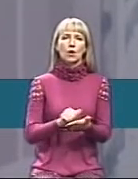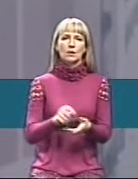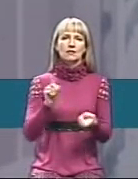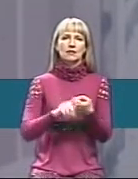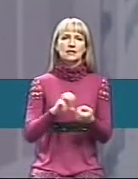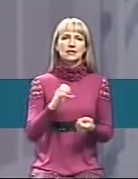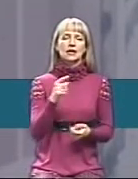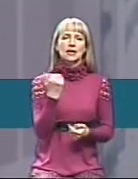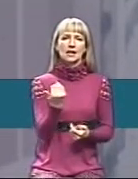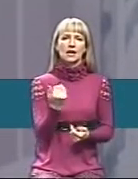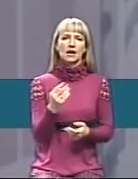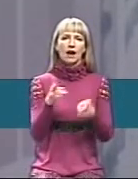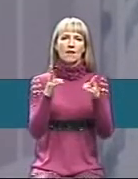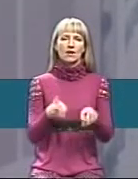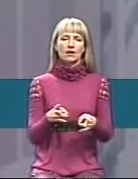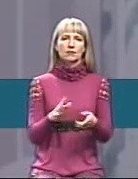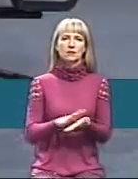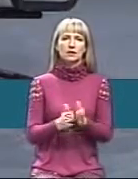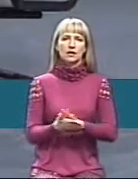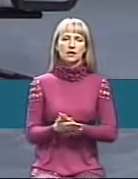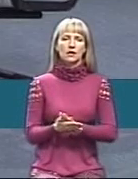аварийным состоянием.